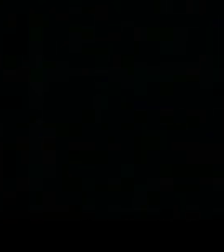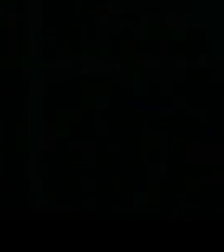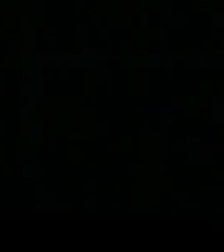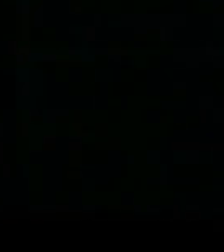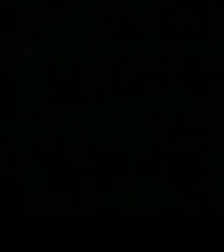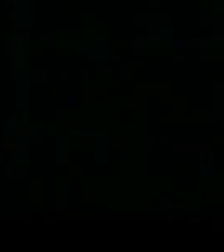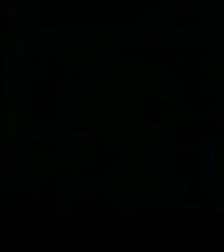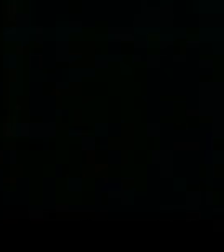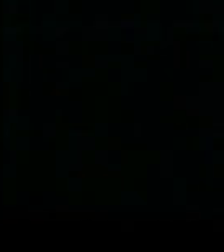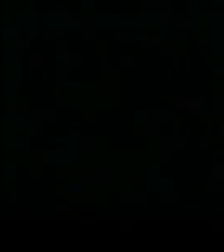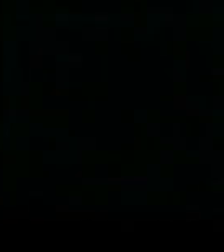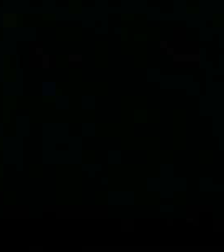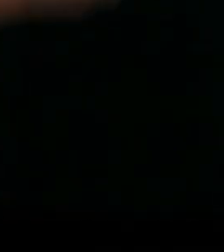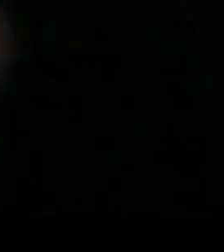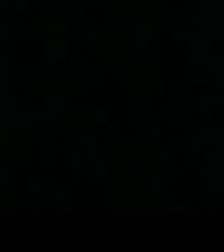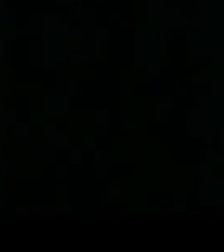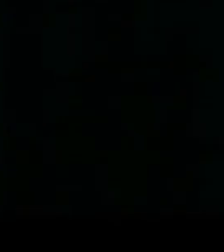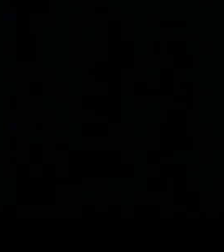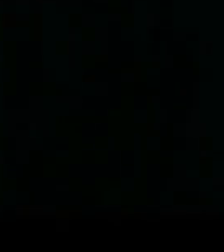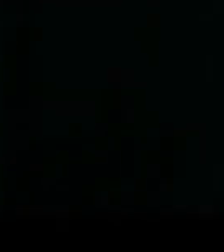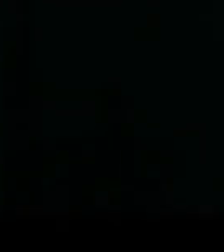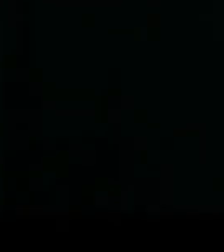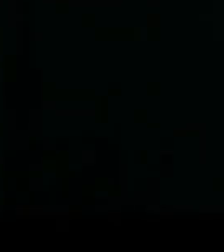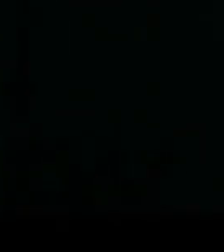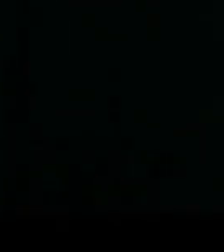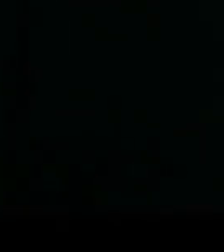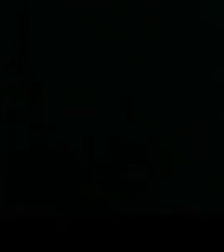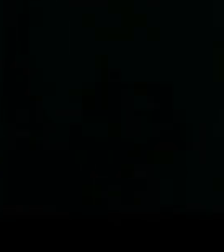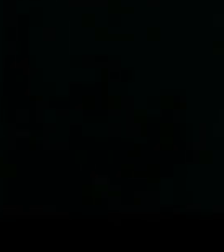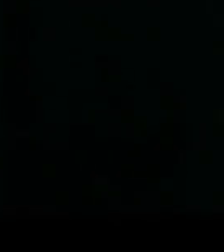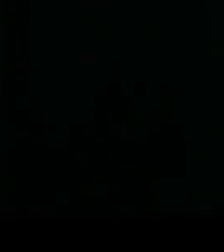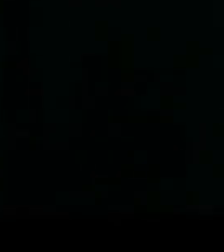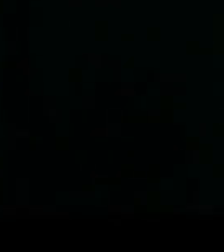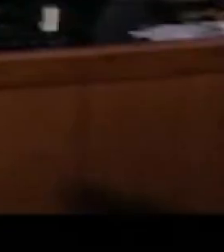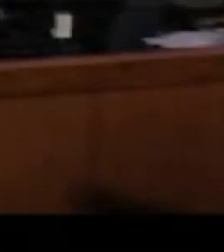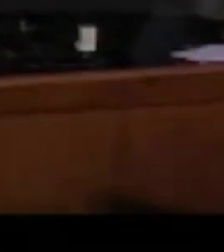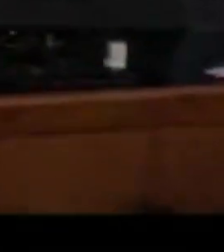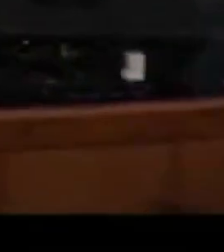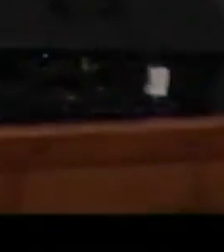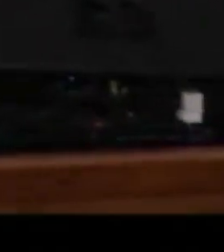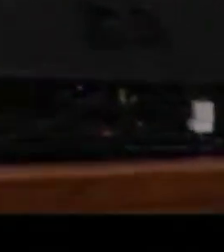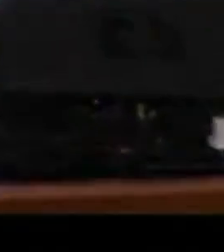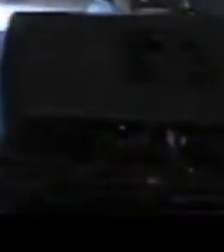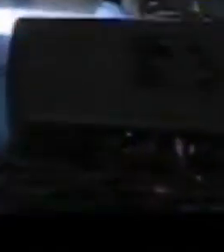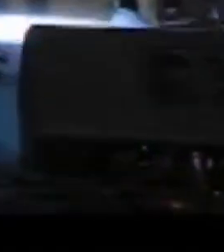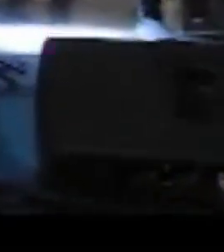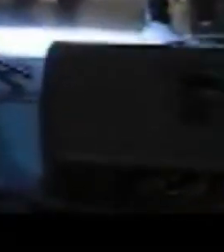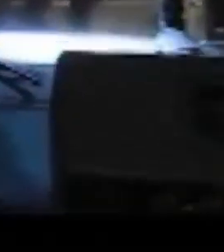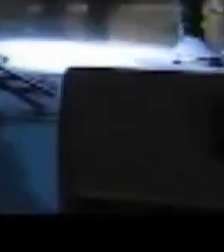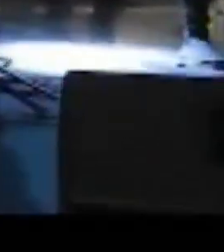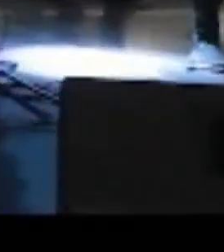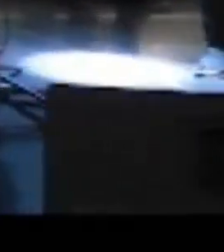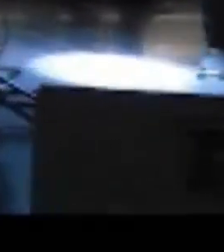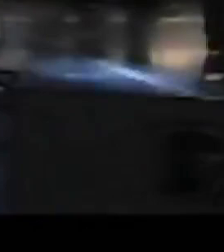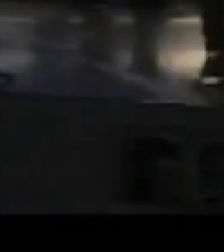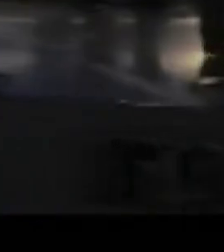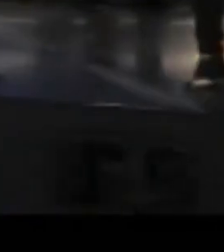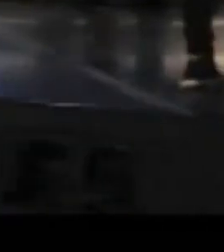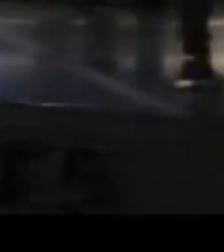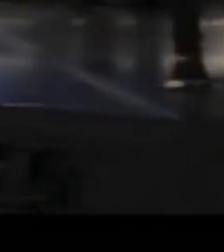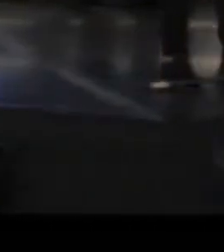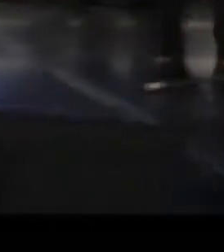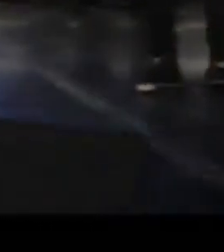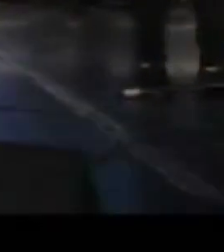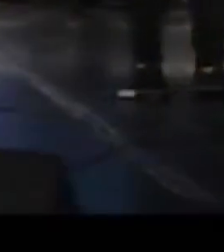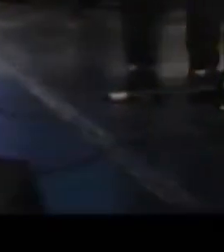شهدوا للمسيح منهم علموا اجيال واللي ماله الصحرا رهبان